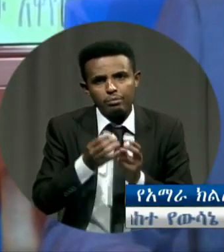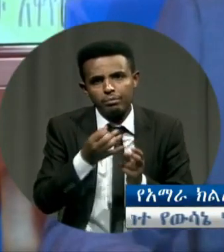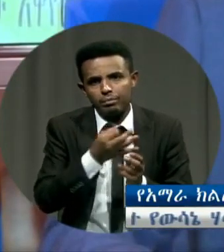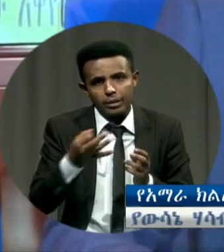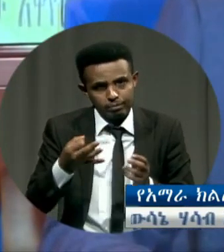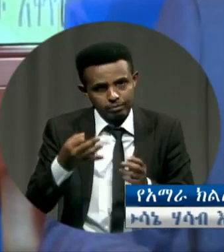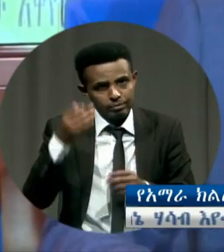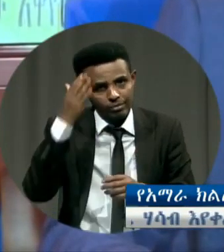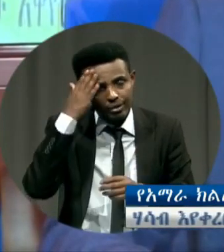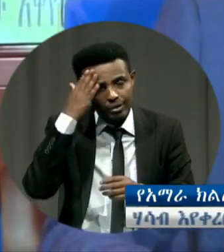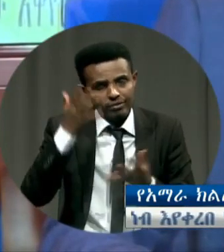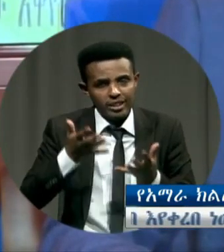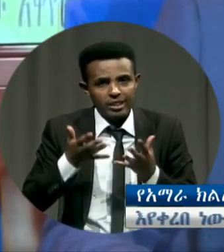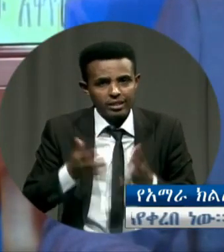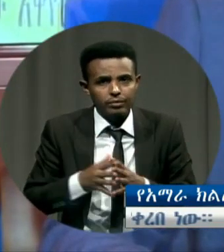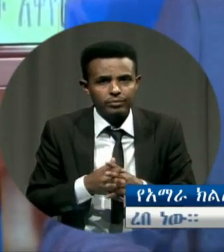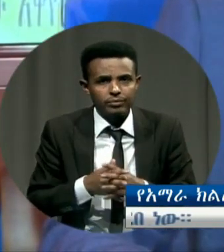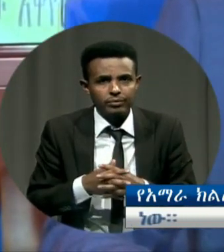ፈልጋለሁ